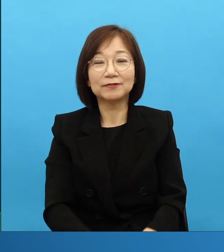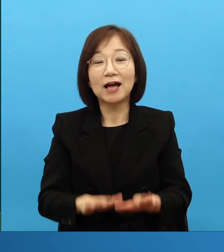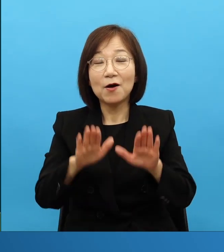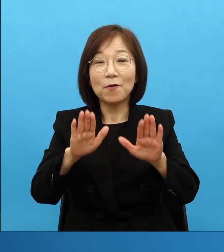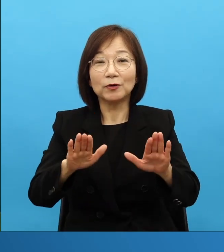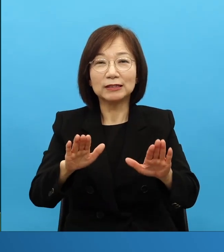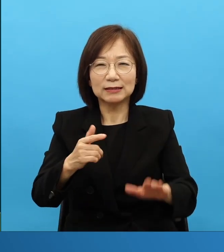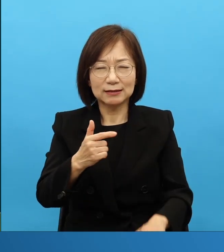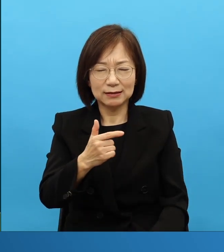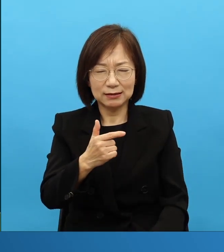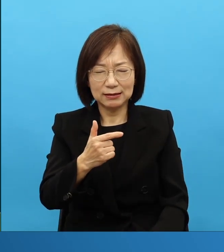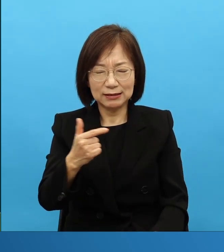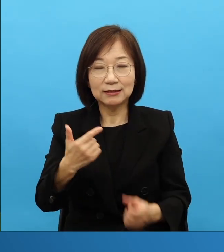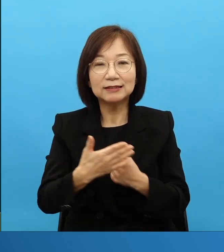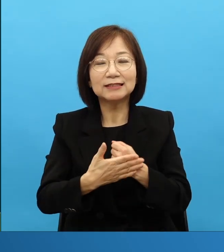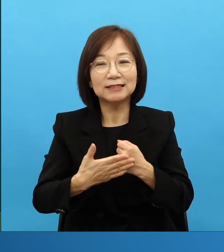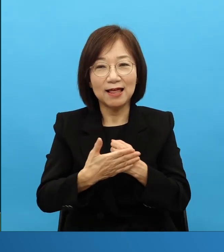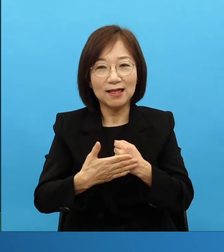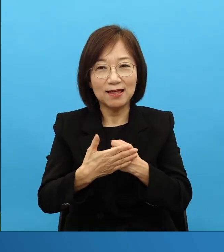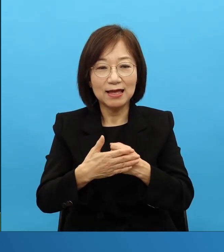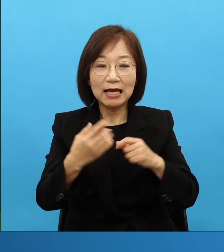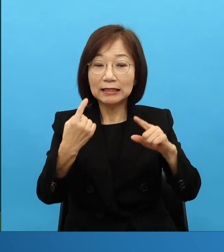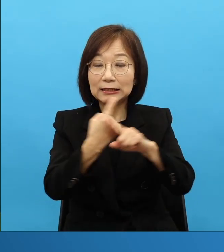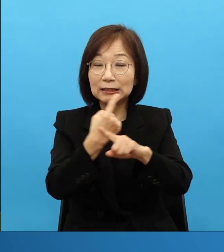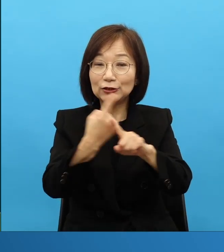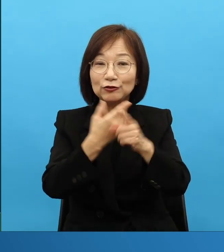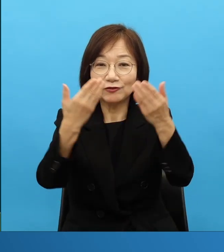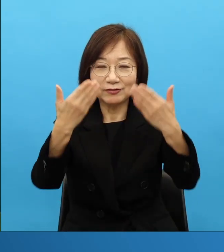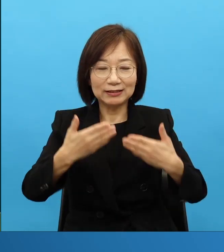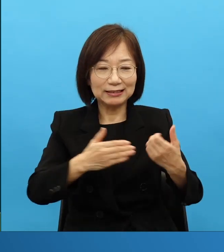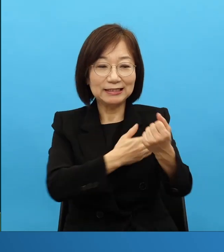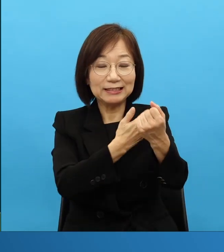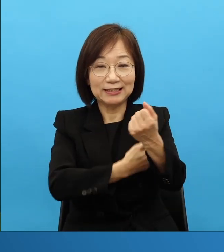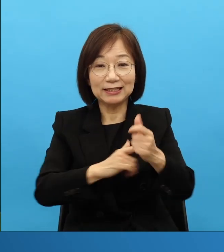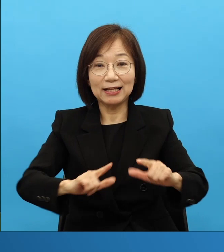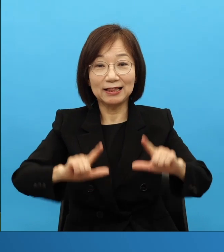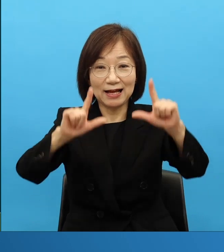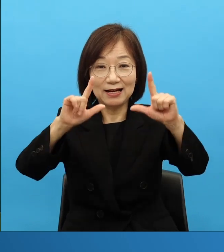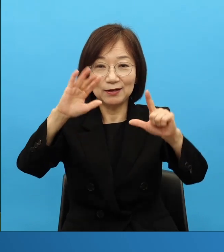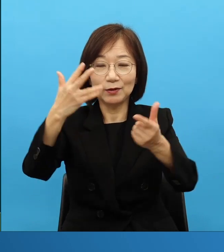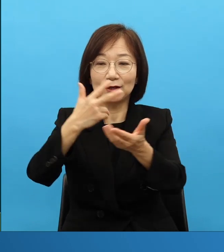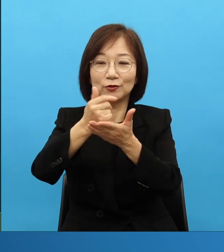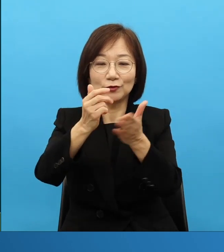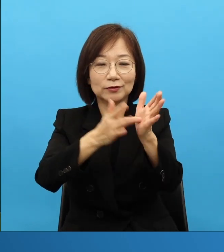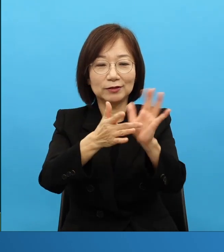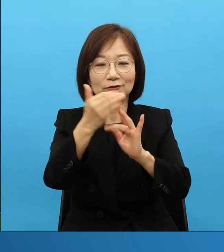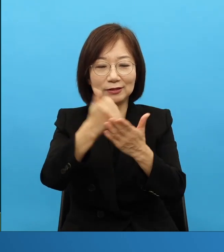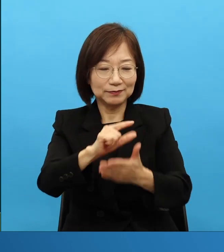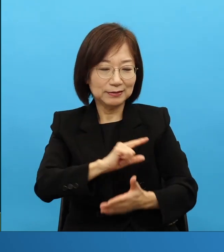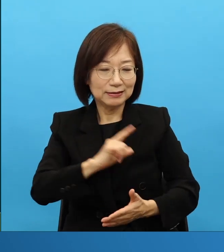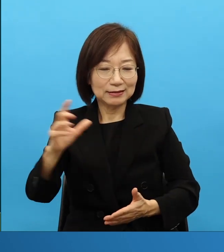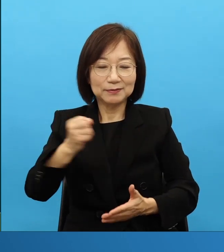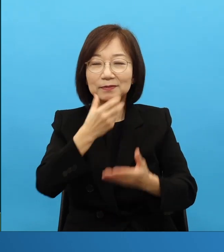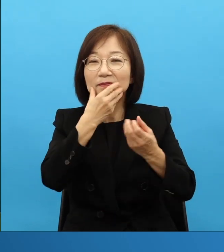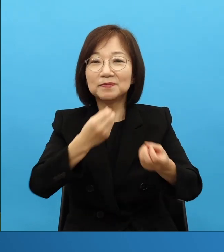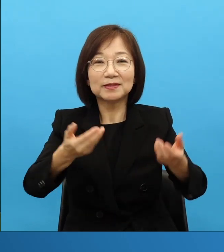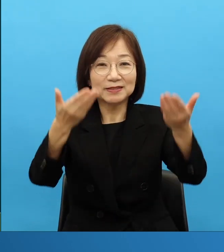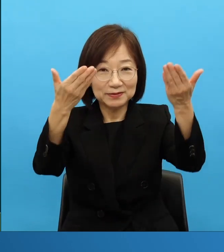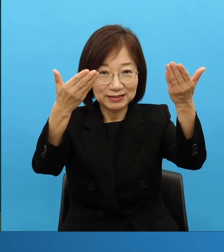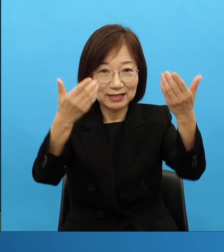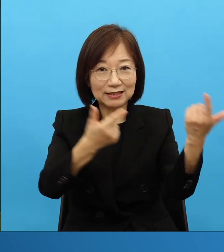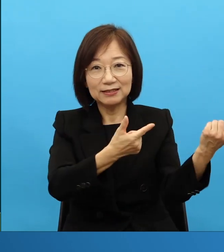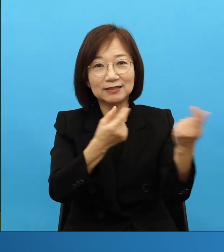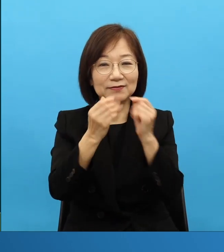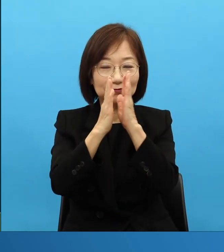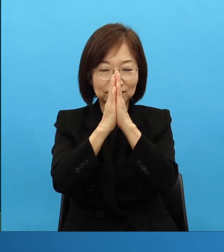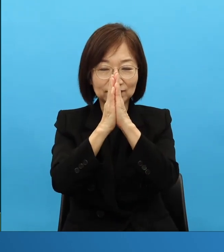받는 치유받는 능력의 날이 되기를 예수 그리스도 이름으로 축복합니다. Truly bless you in the name of Jesus Christ.